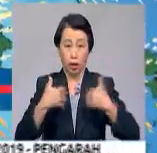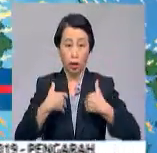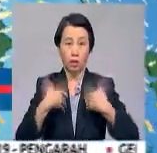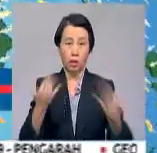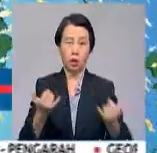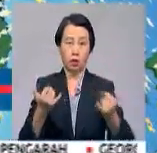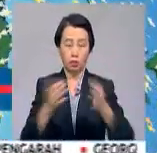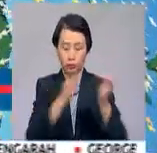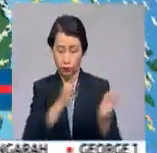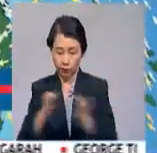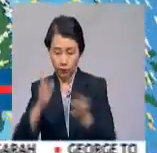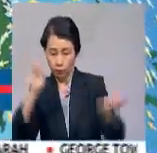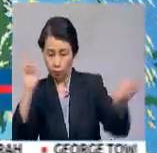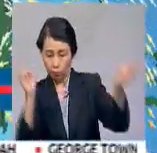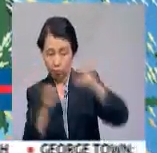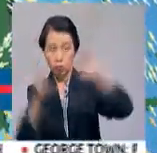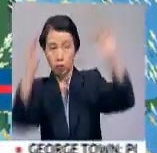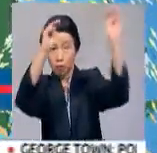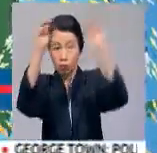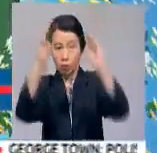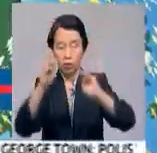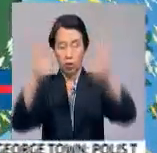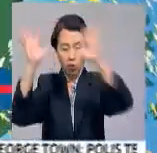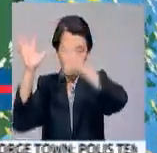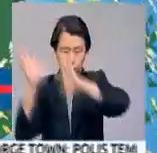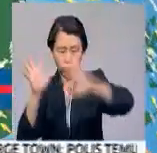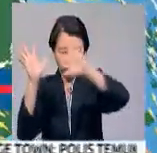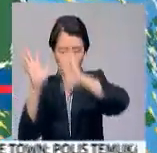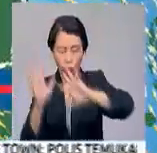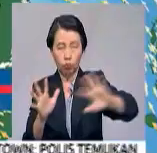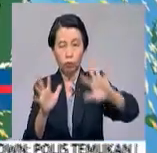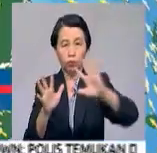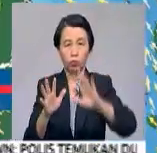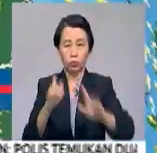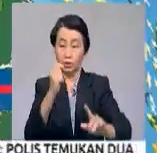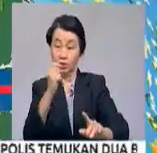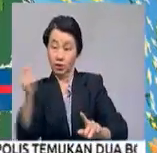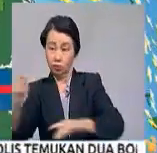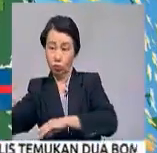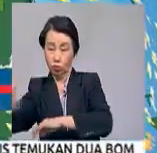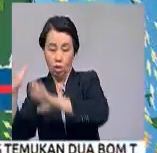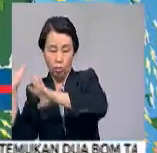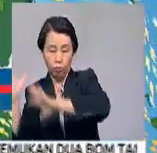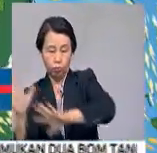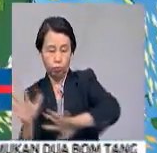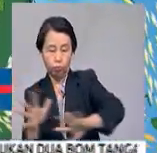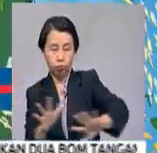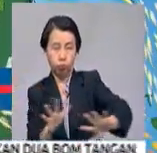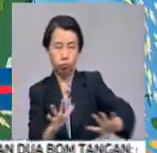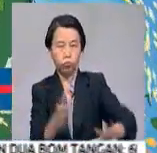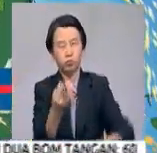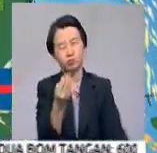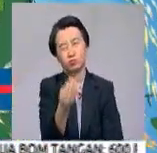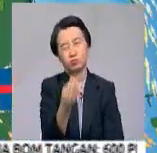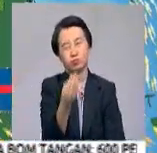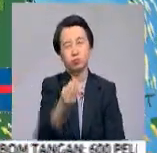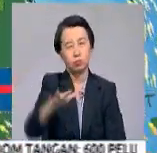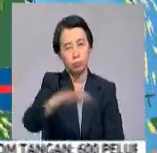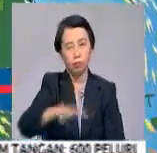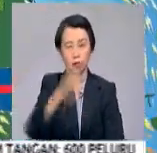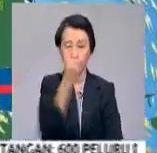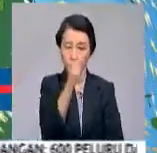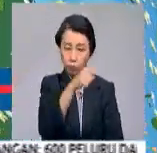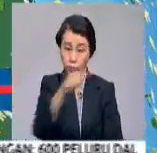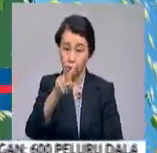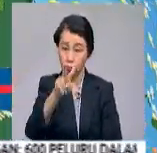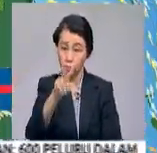pada fasa peralihan monsun, angin bertiup daripada arah timur laut dengan kelajuan yang agak rendah sekitar 10